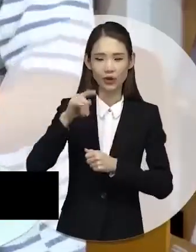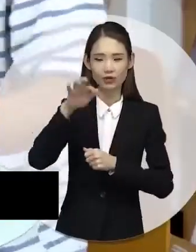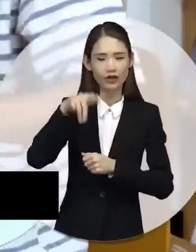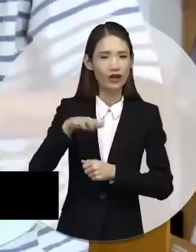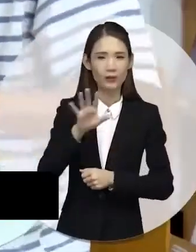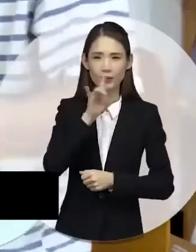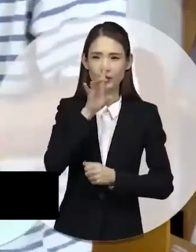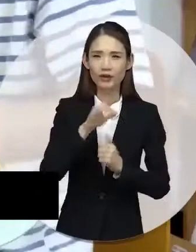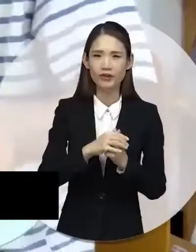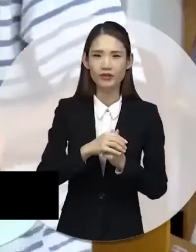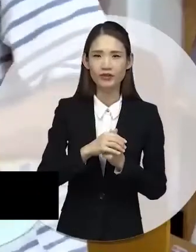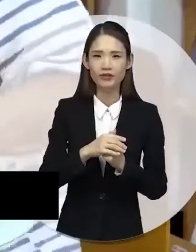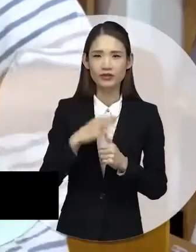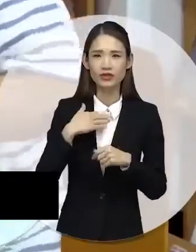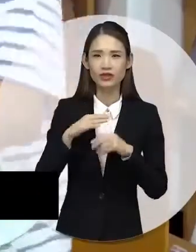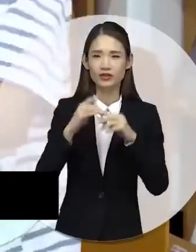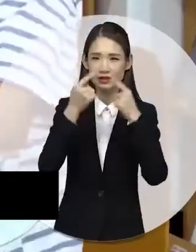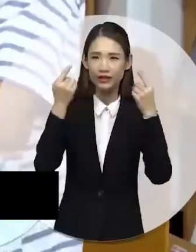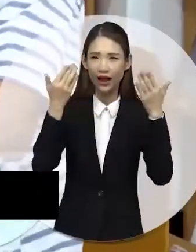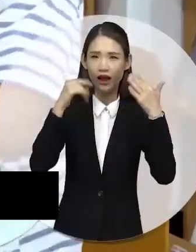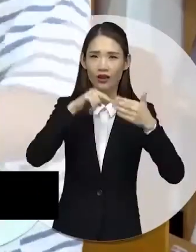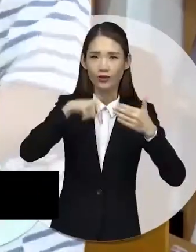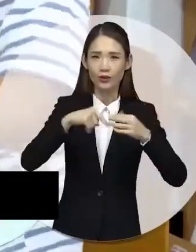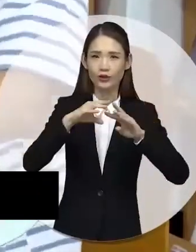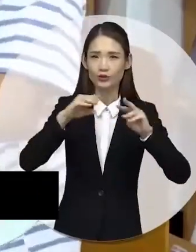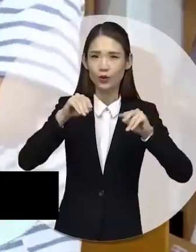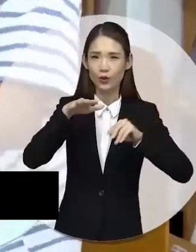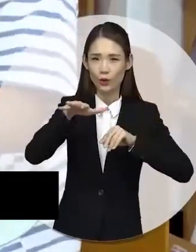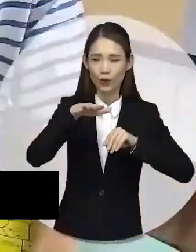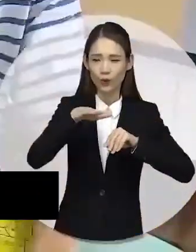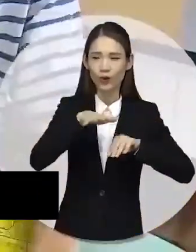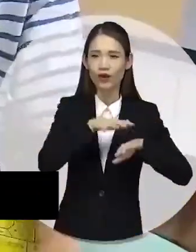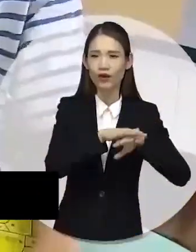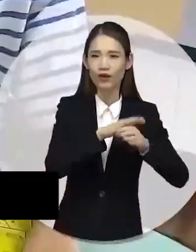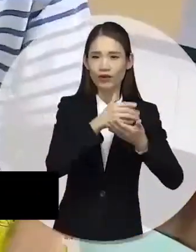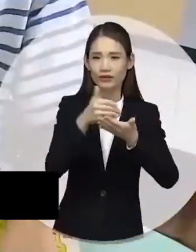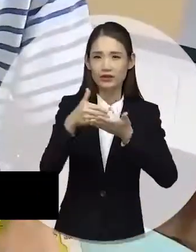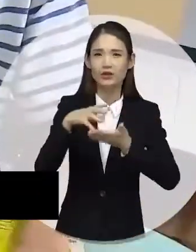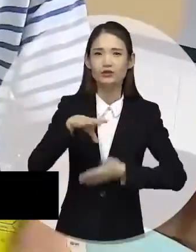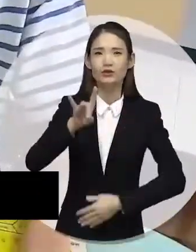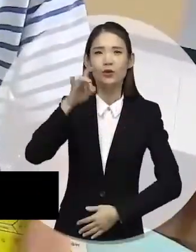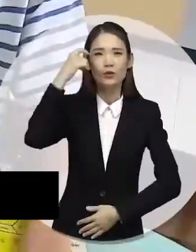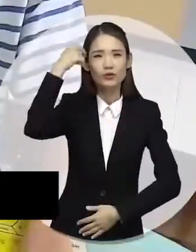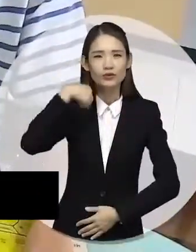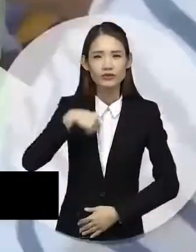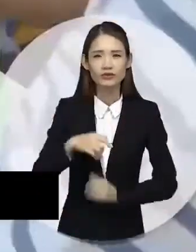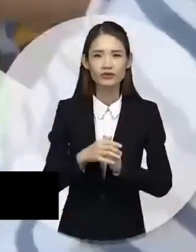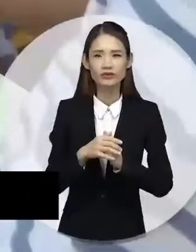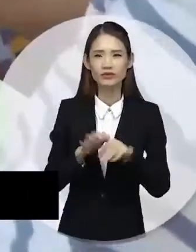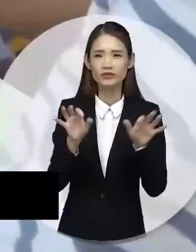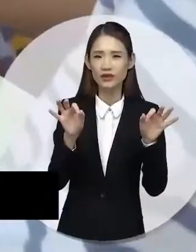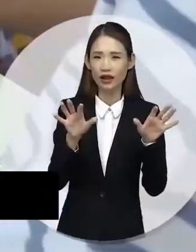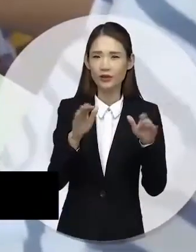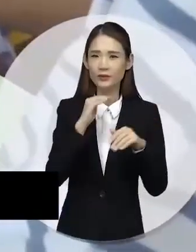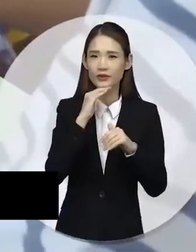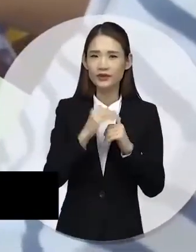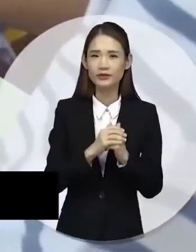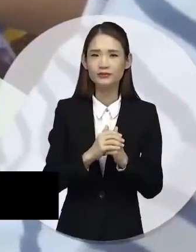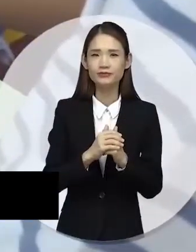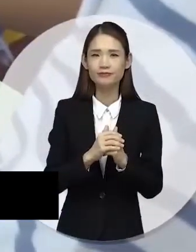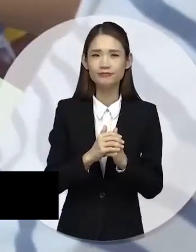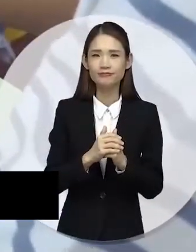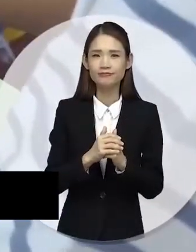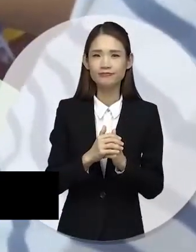읽으니까. 나도 대학교에서 지금 촉지도로 찾아보는 건 처음이야. 잠시만. 일단 잠시만.